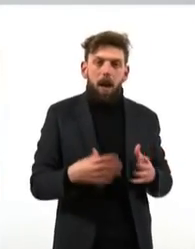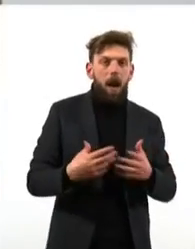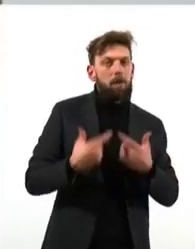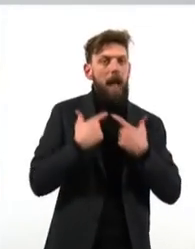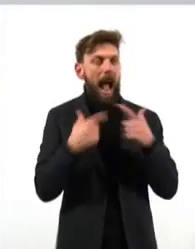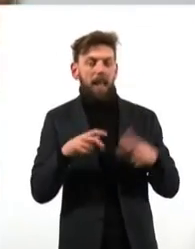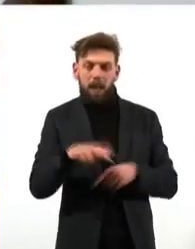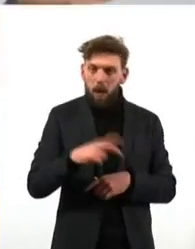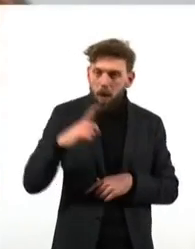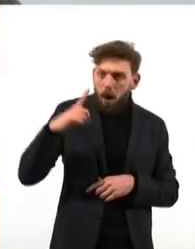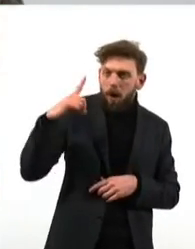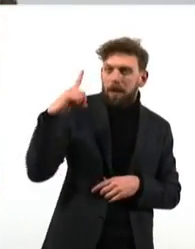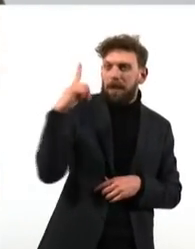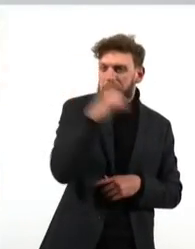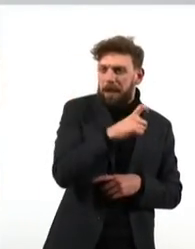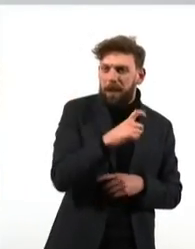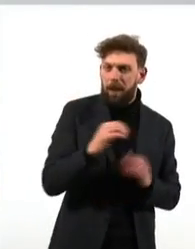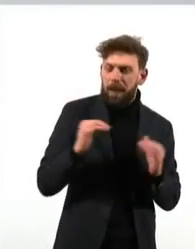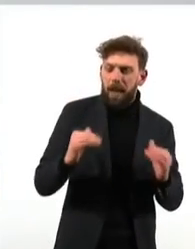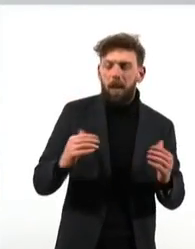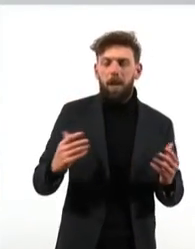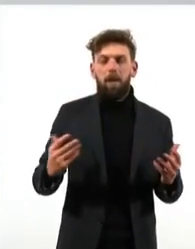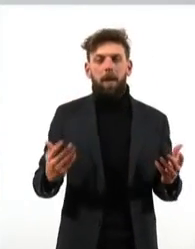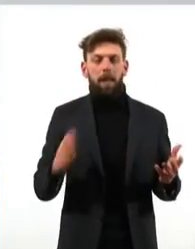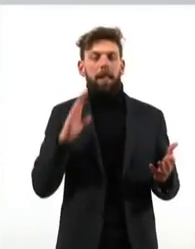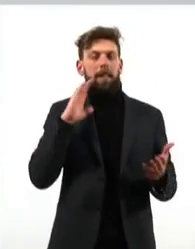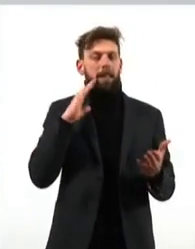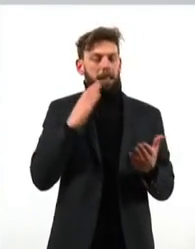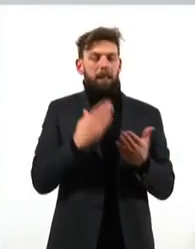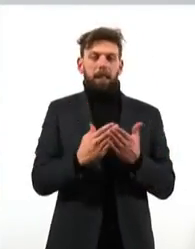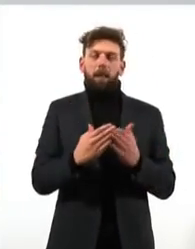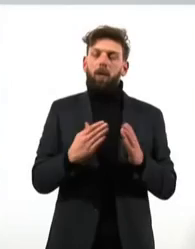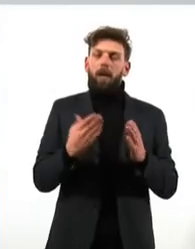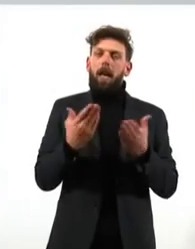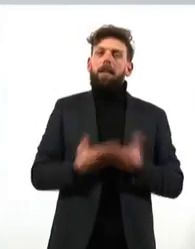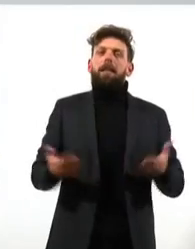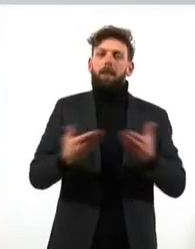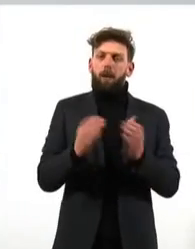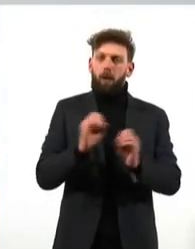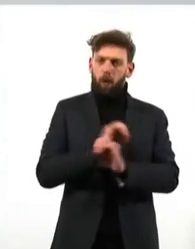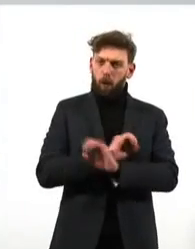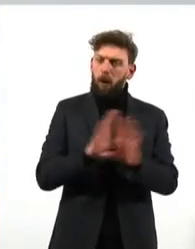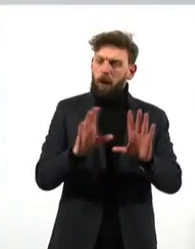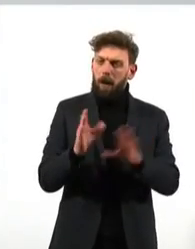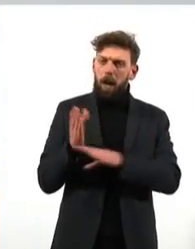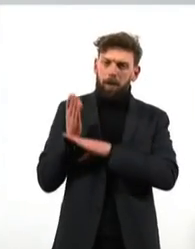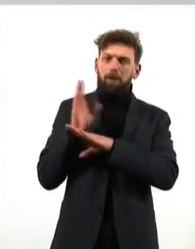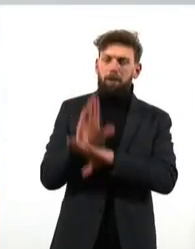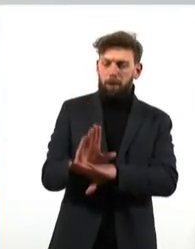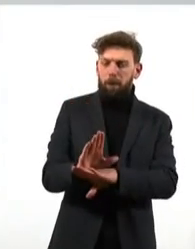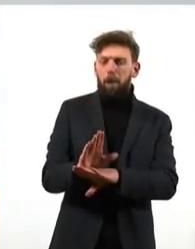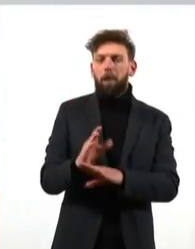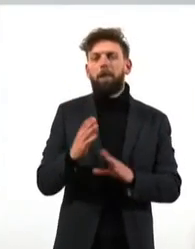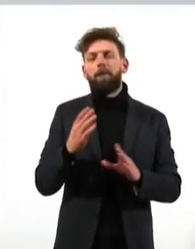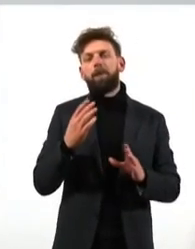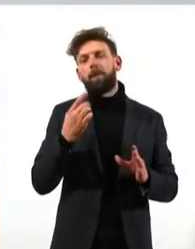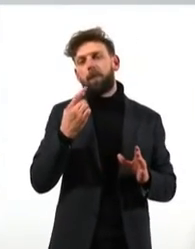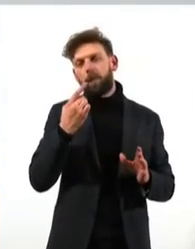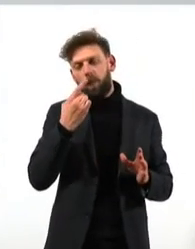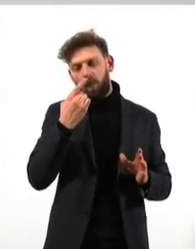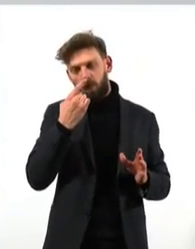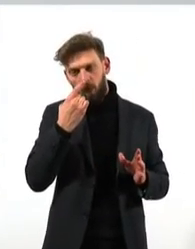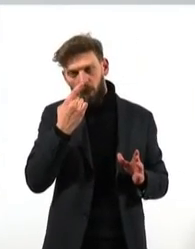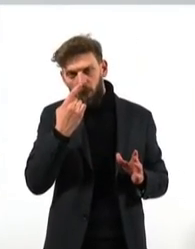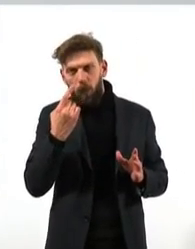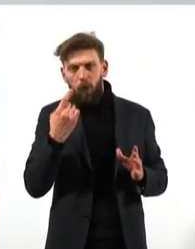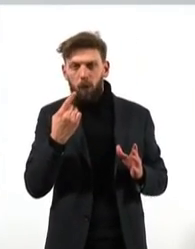coup, c'est pour ça qu'on voudrait remettre un peu les choses à plat. Je pense qu'il y a un lien entre cette